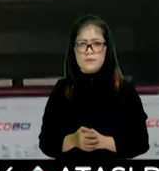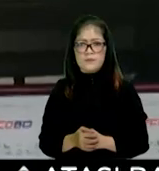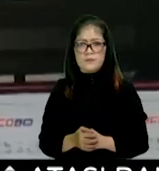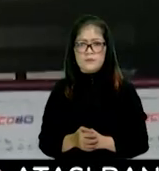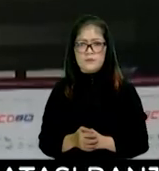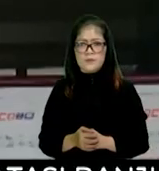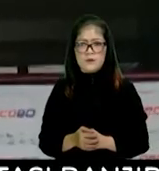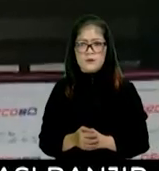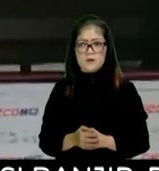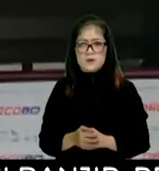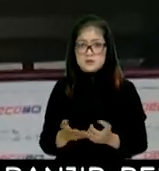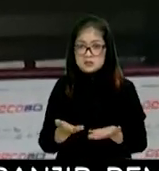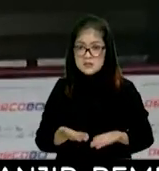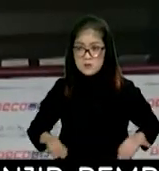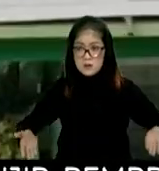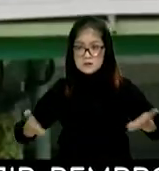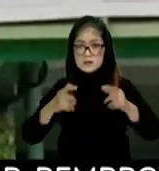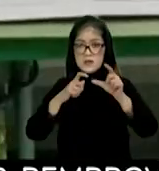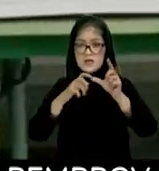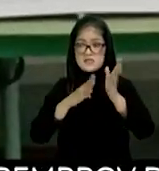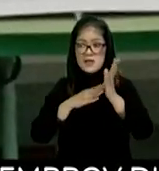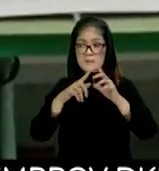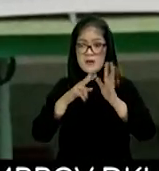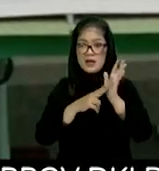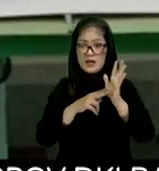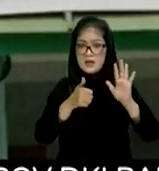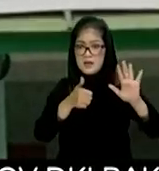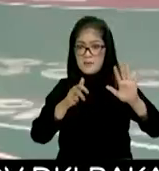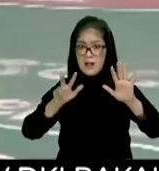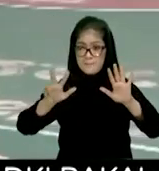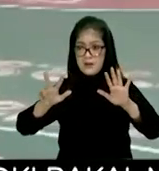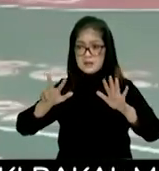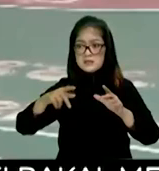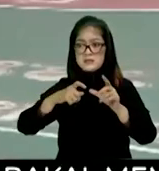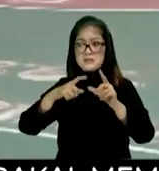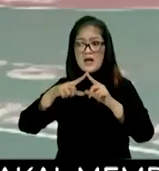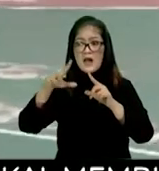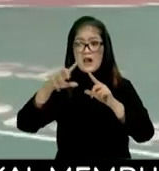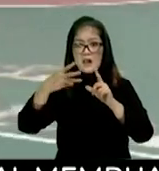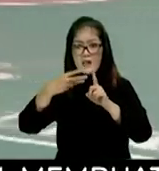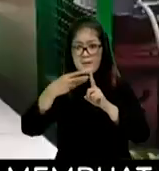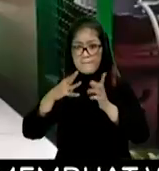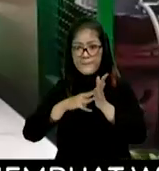suasana di SMA Negeri 68 Salemba Jakarta Pusat sepi dari aktivitas belajar-mengajar